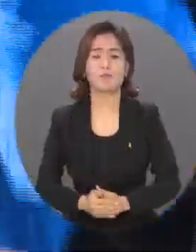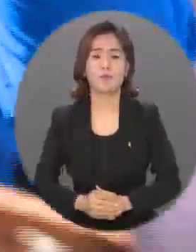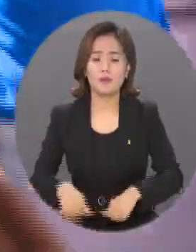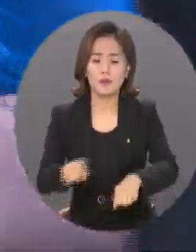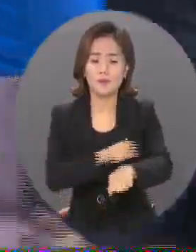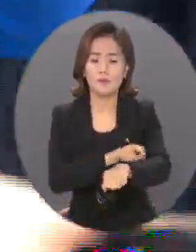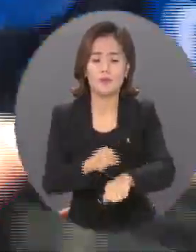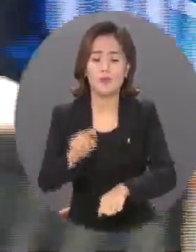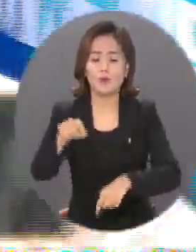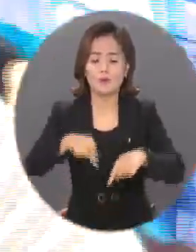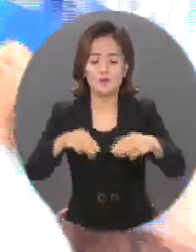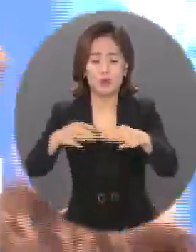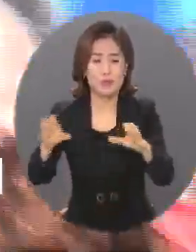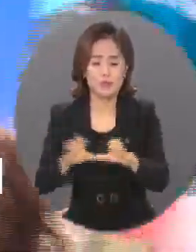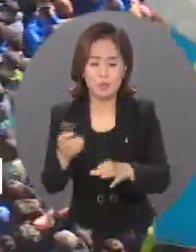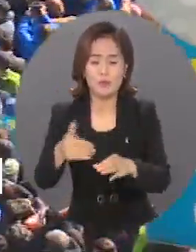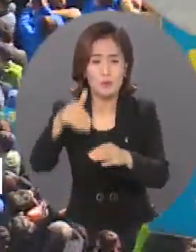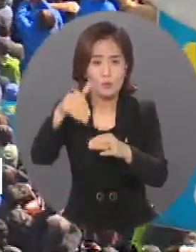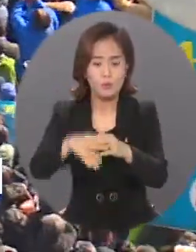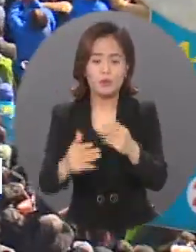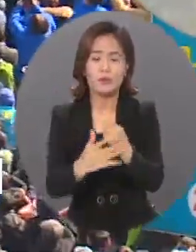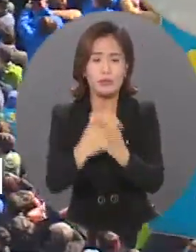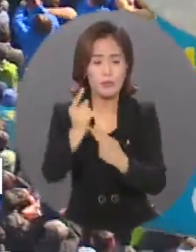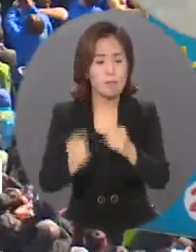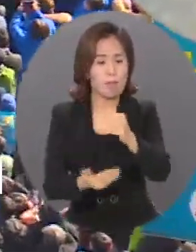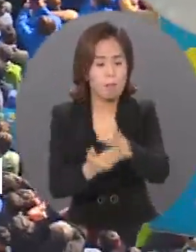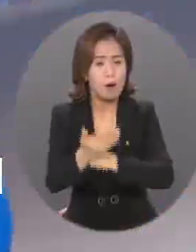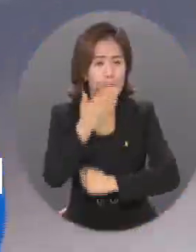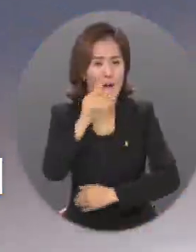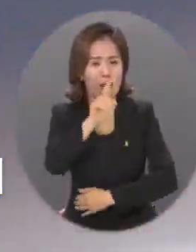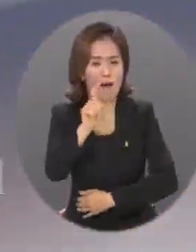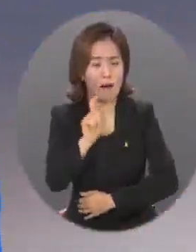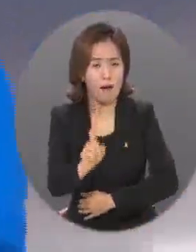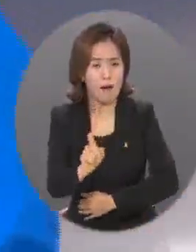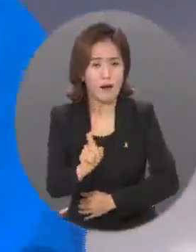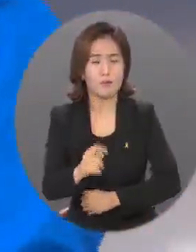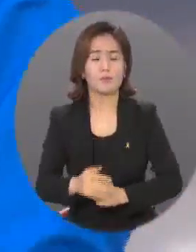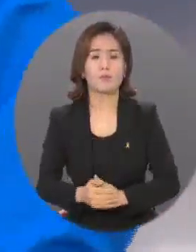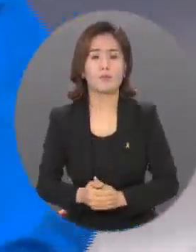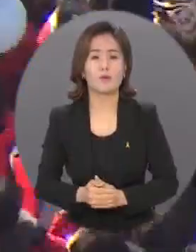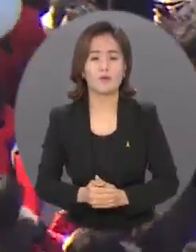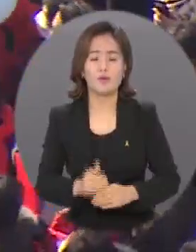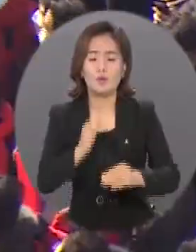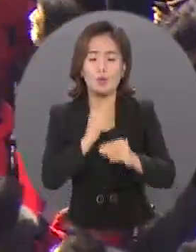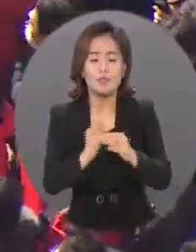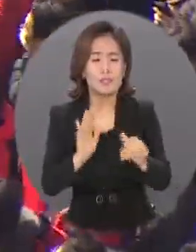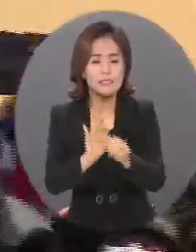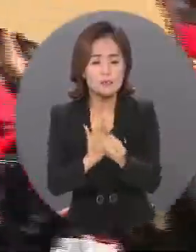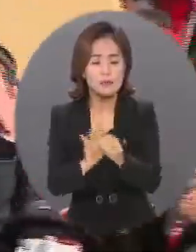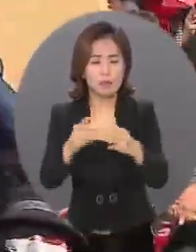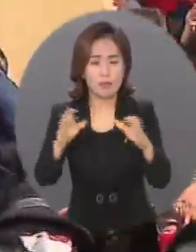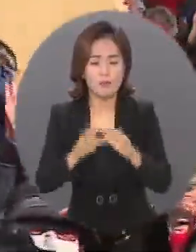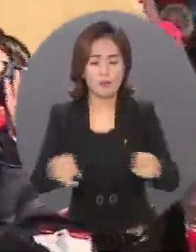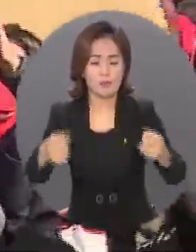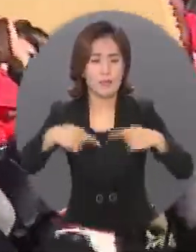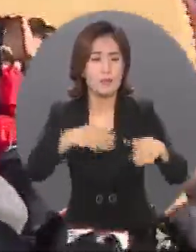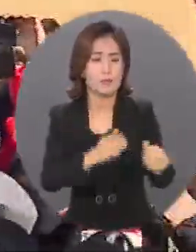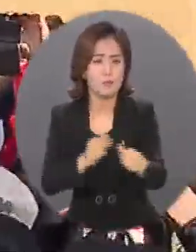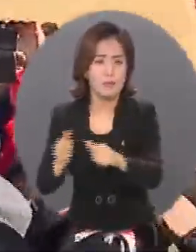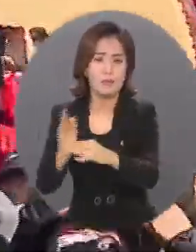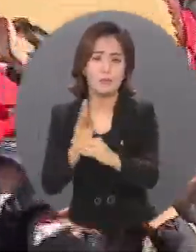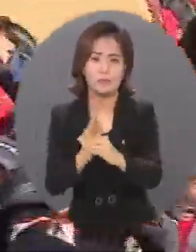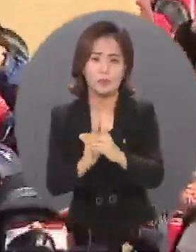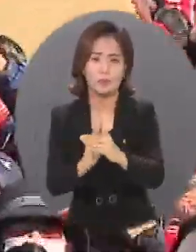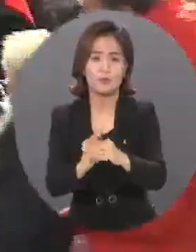특히 양당은 사전투표에서 단일화 여파가 미칠 효과에 촉각을 곤두세우며 핵심 지지층을 상대로 참여를 독려하고